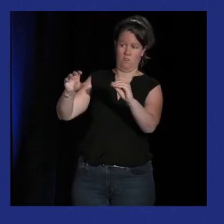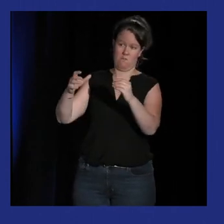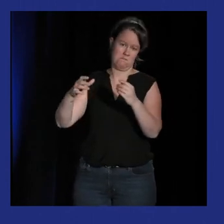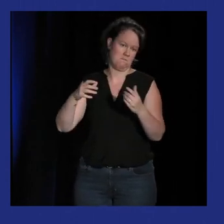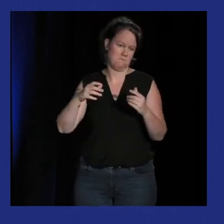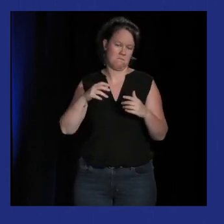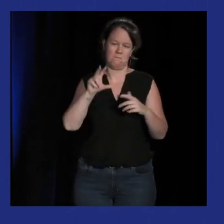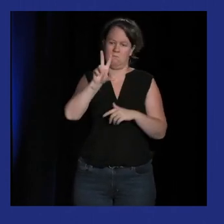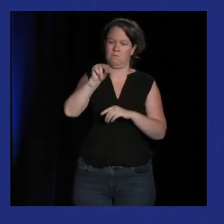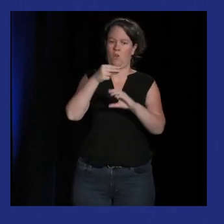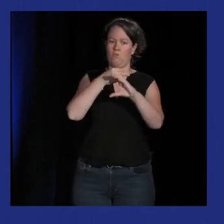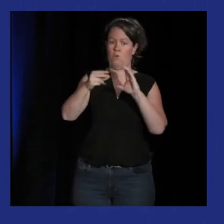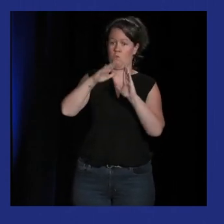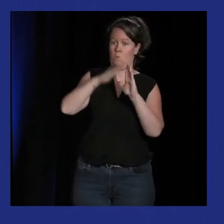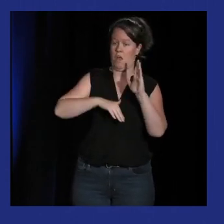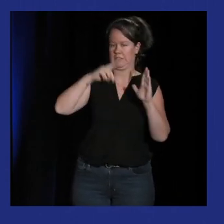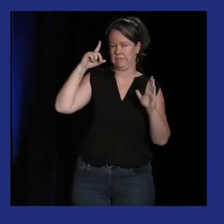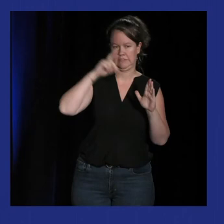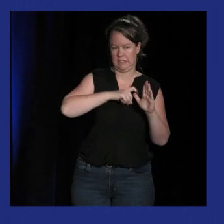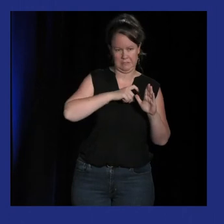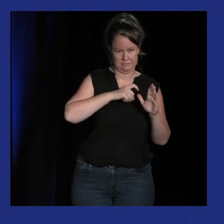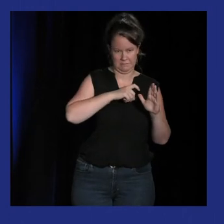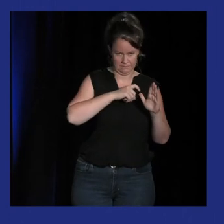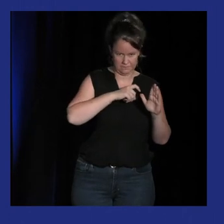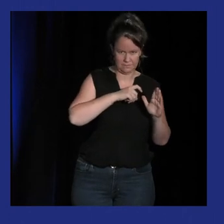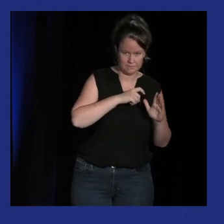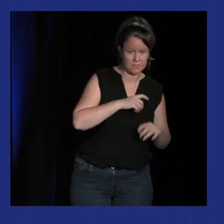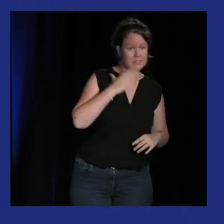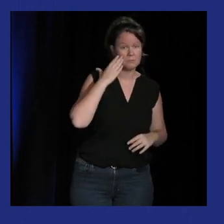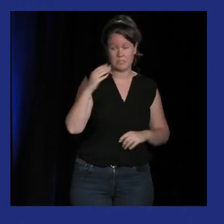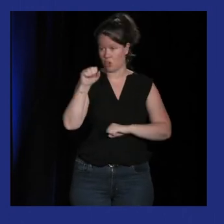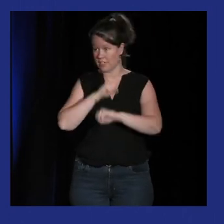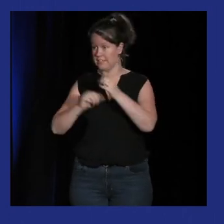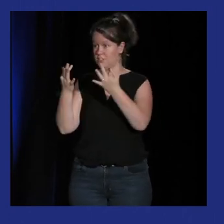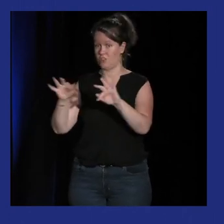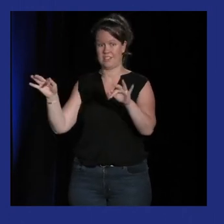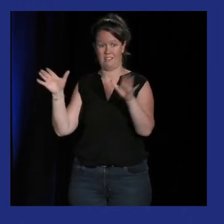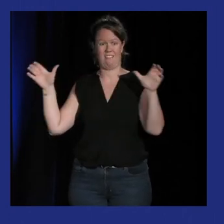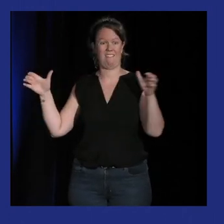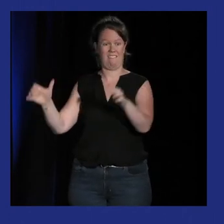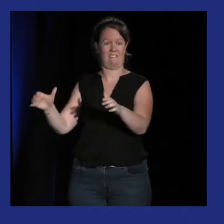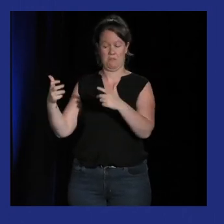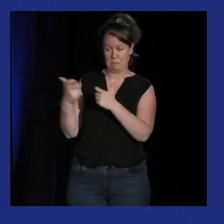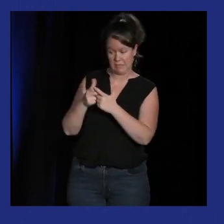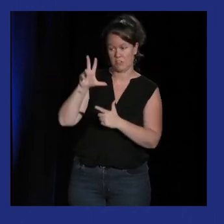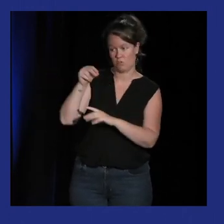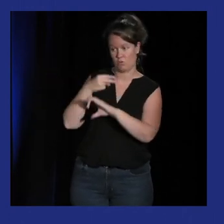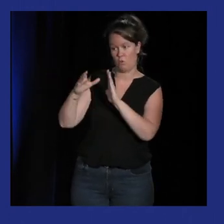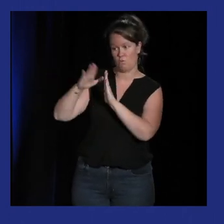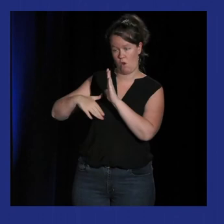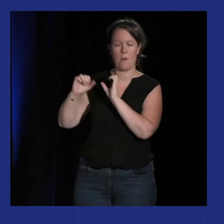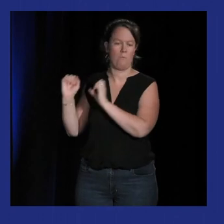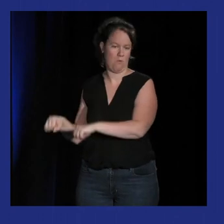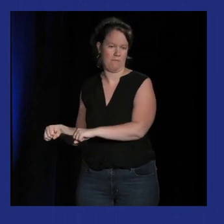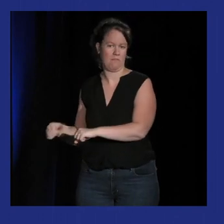France quand on fait un concert orchestral on peut commencer à 30 euros la place on n'est pas subventionné on n'est pas le